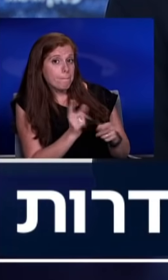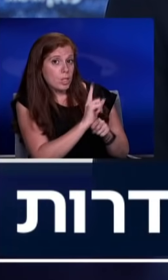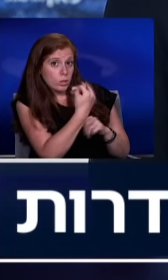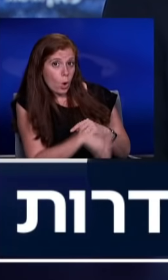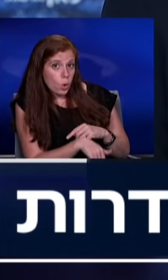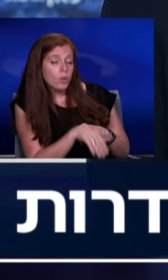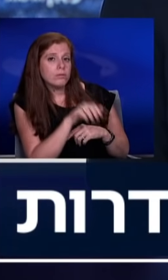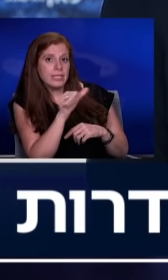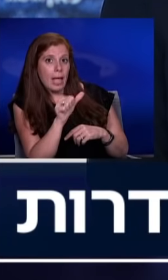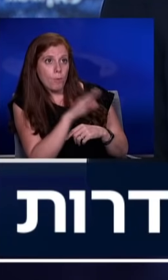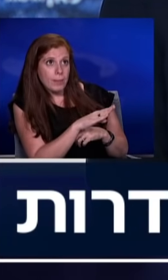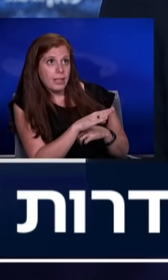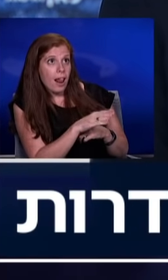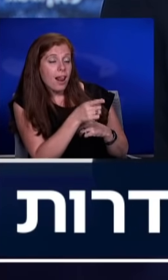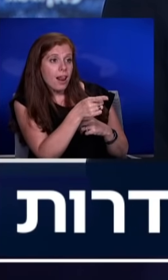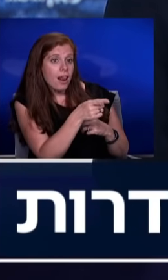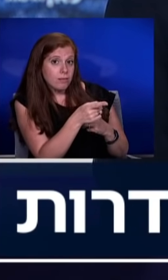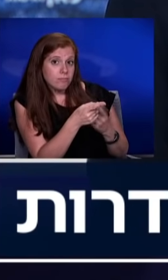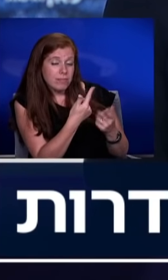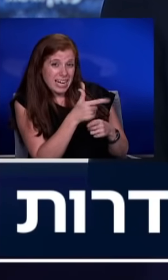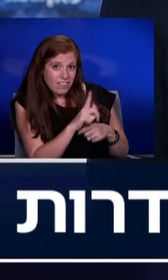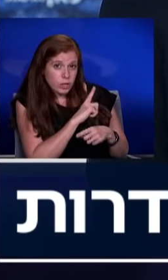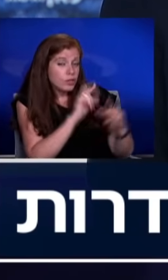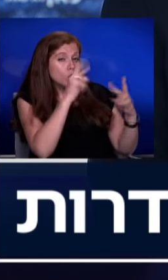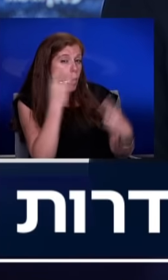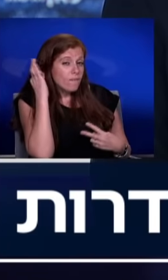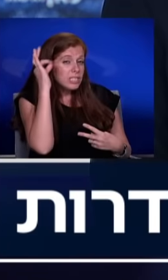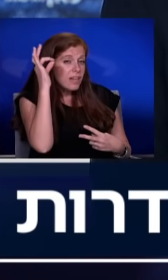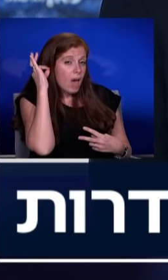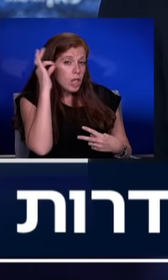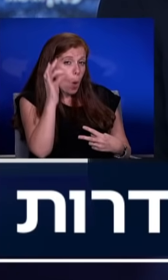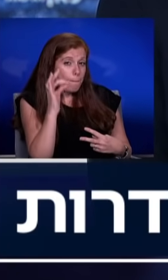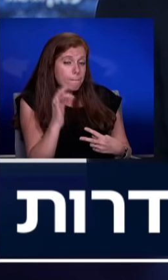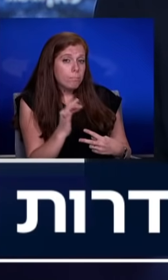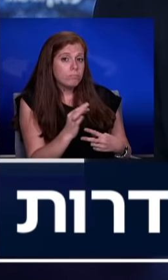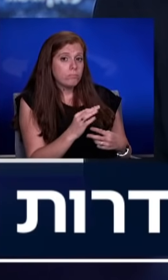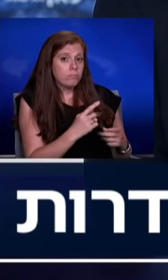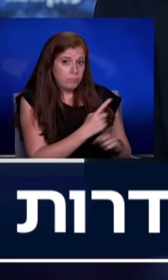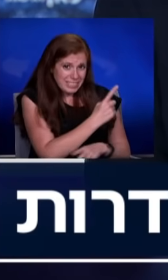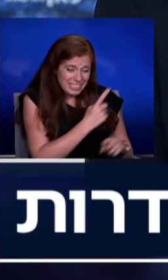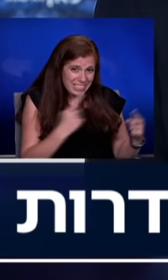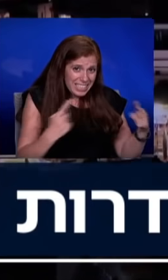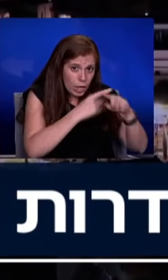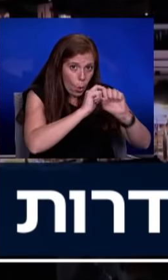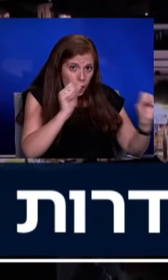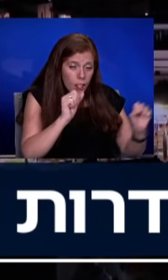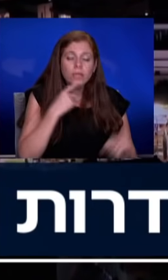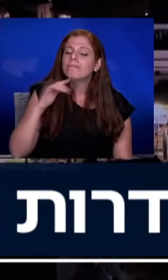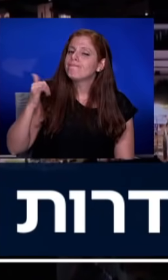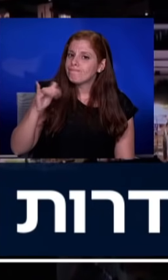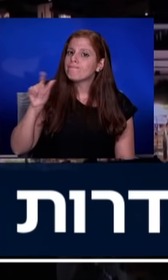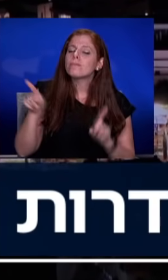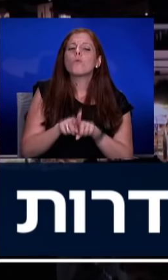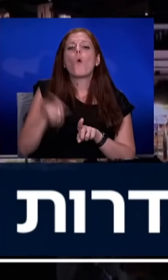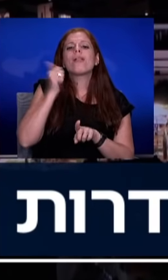איתי בלומנטל, כתבנו הצבאי, שוב צבע אדום, היה יירוט? כן, כמו אתמול בדיוק